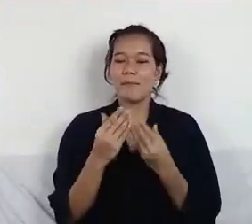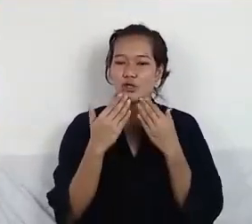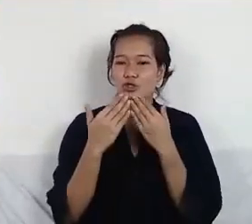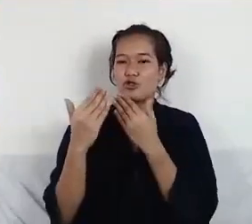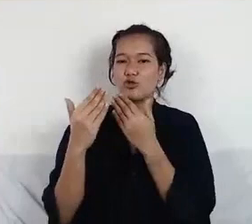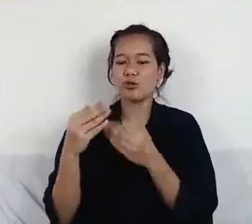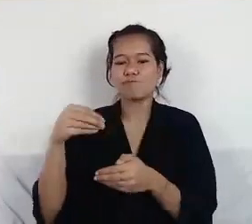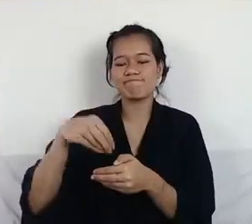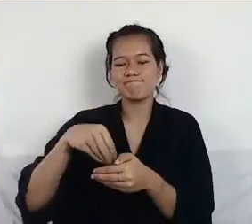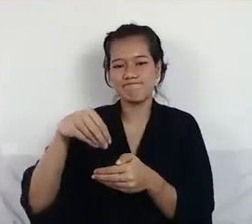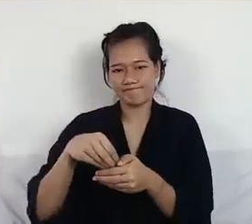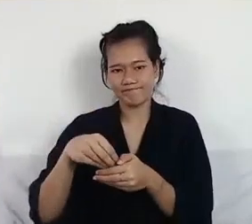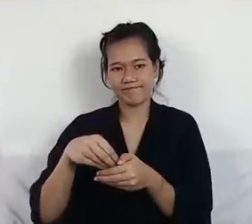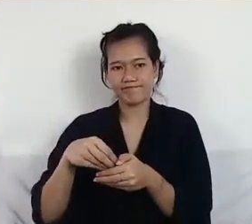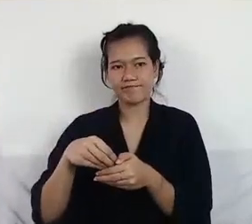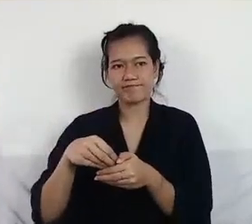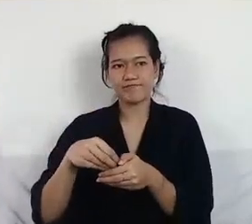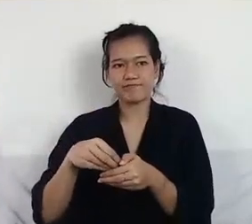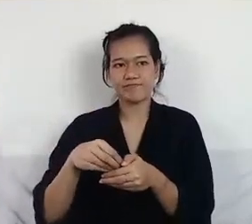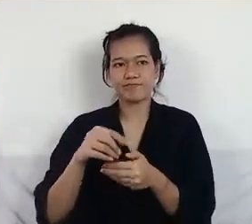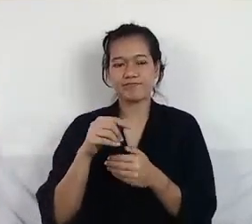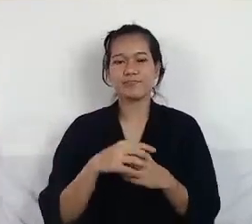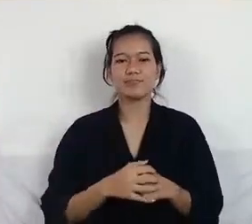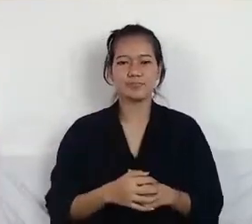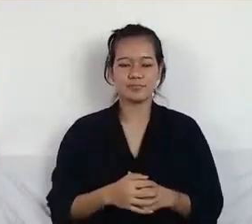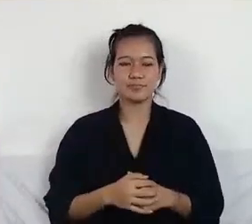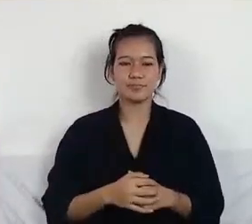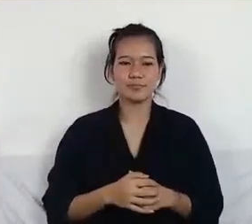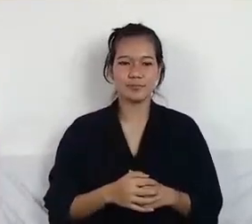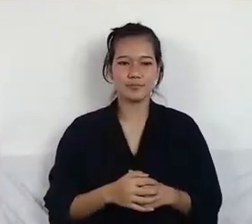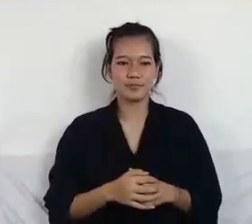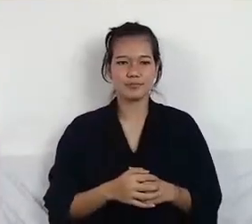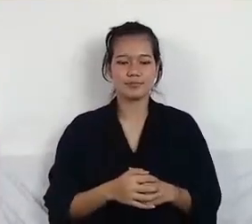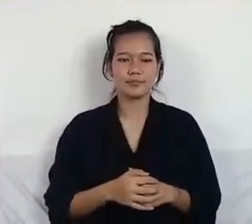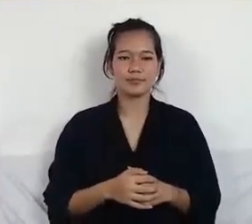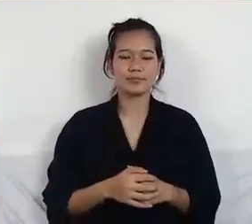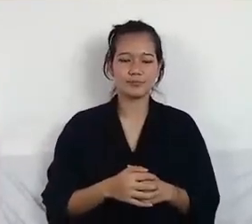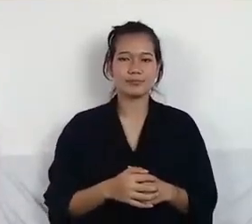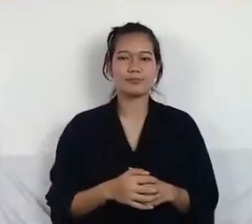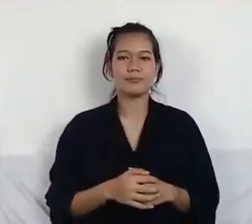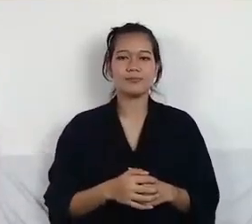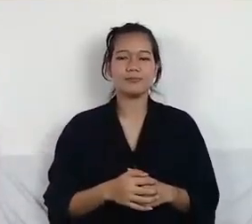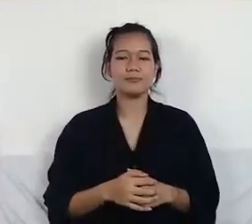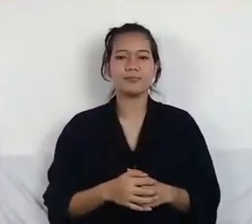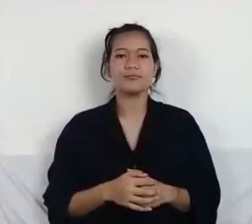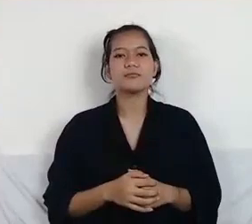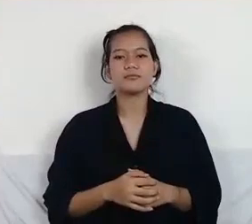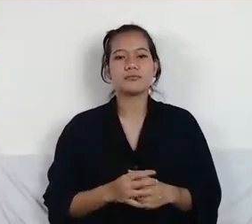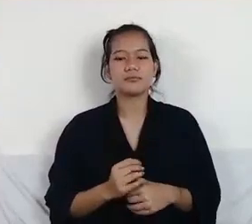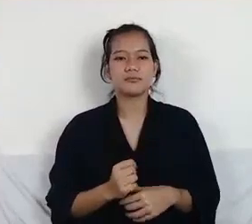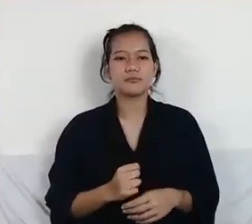ibadah ini, dalam bentuk persembahan yang akan kita bawa ke hadapan Tuhan.